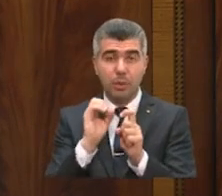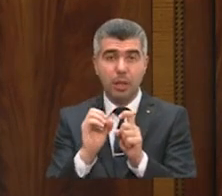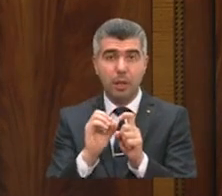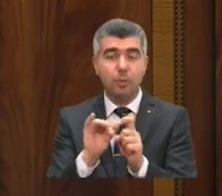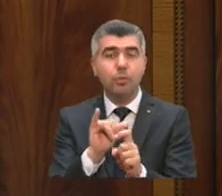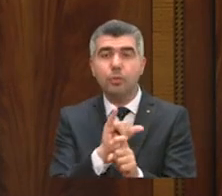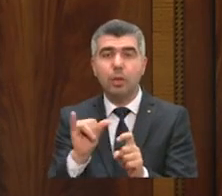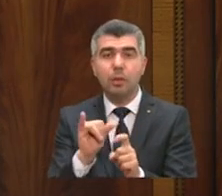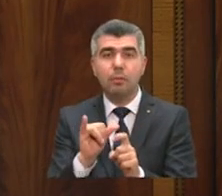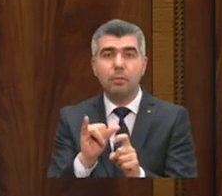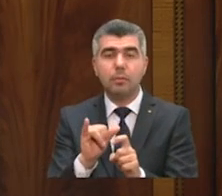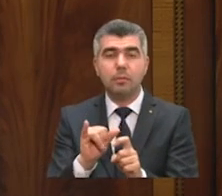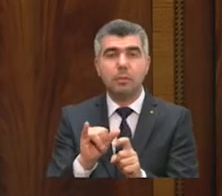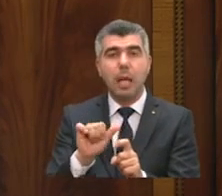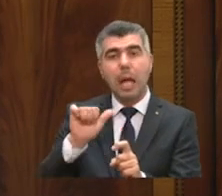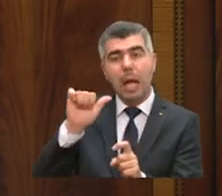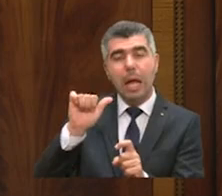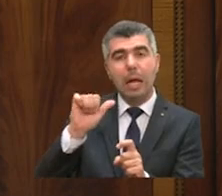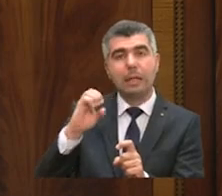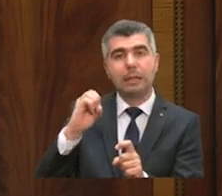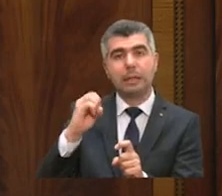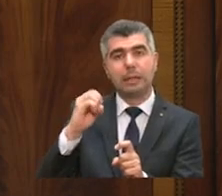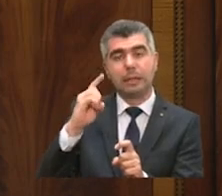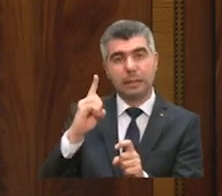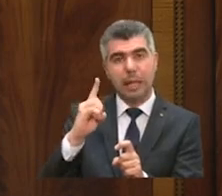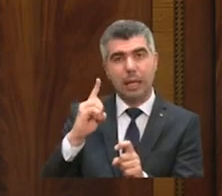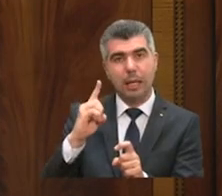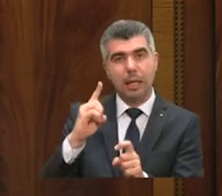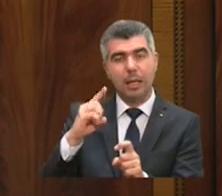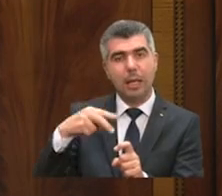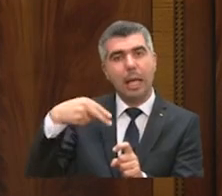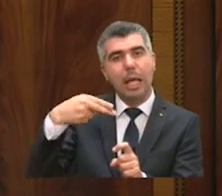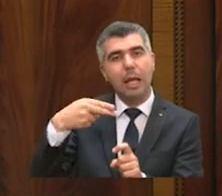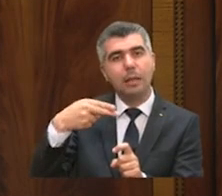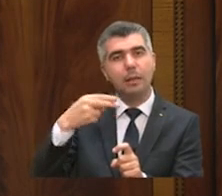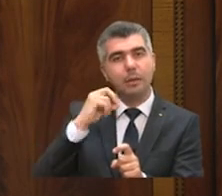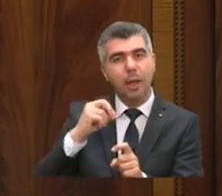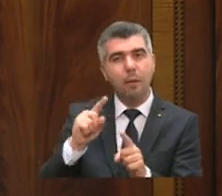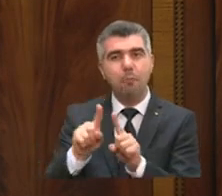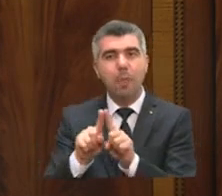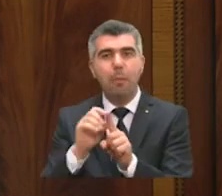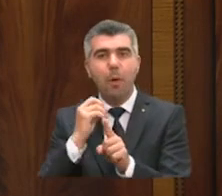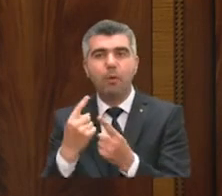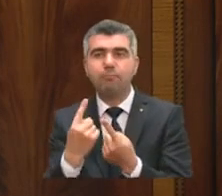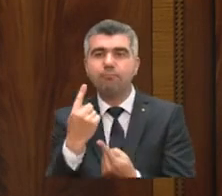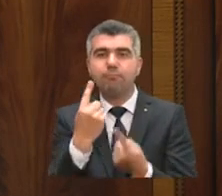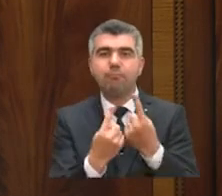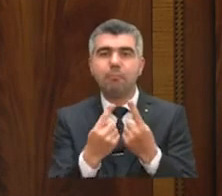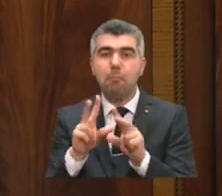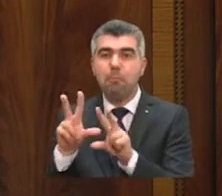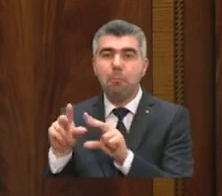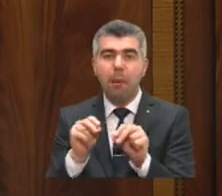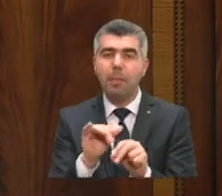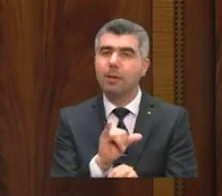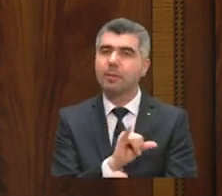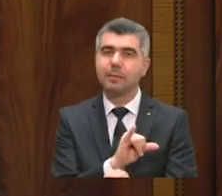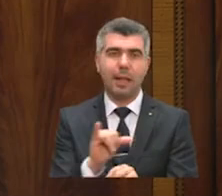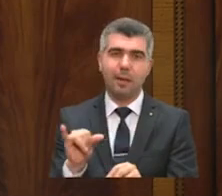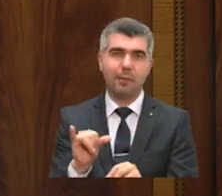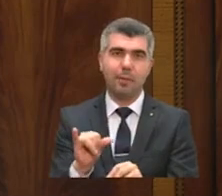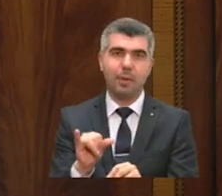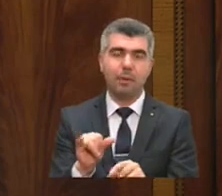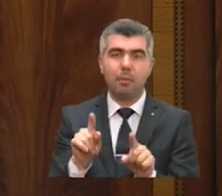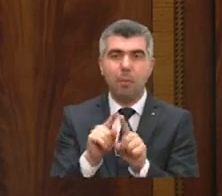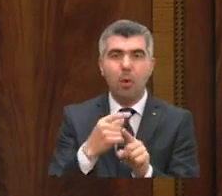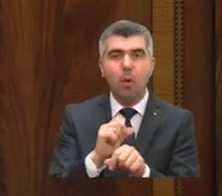ديال لا دي ان. علاش هذا الفيروس ديال لا دي ان كنقولوا ديال لا دي ان؟ هو مستقر ما كيتحورش بزاف، لا الفيروس ديال ار ان كيتحور